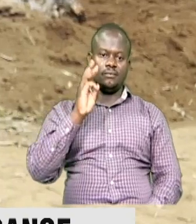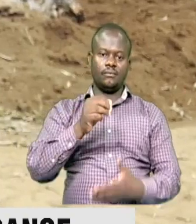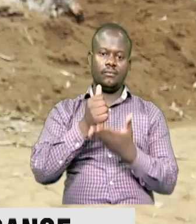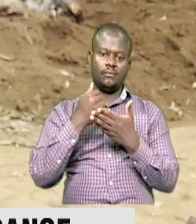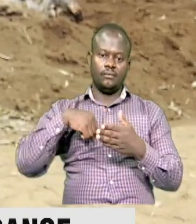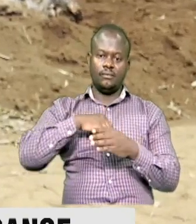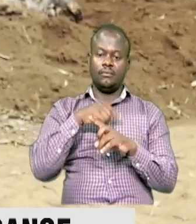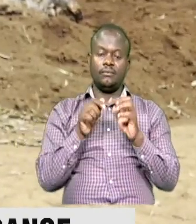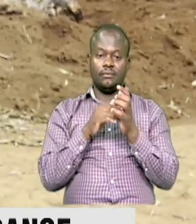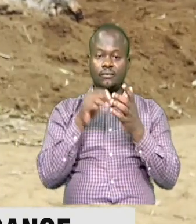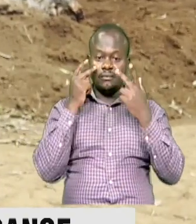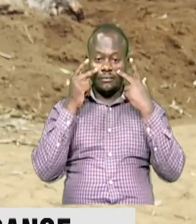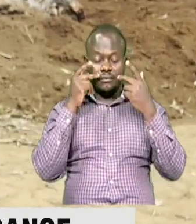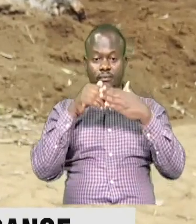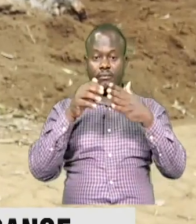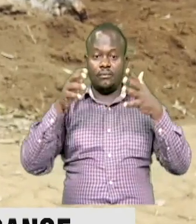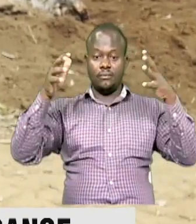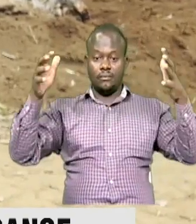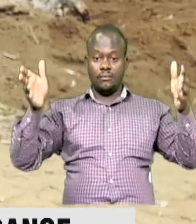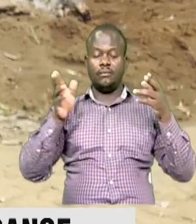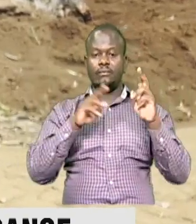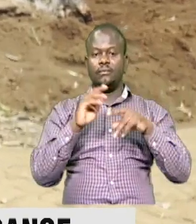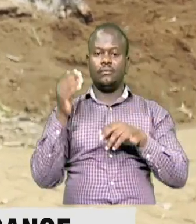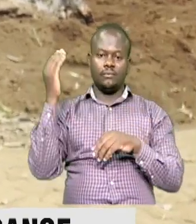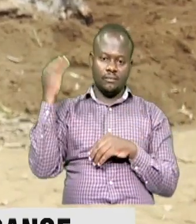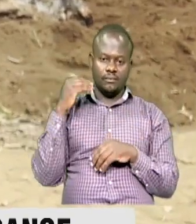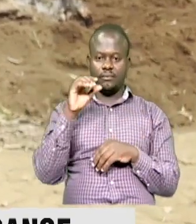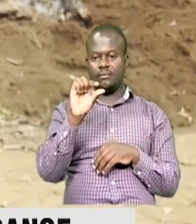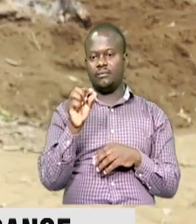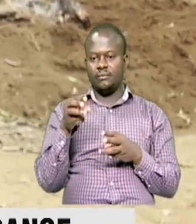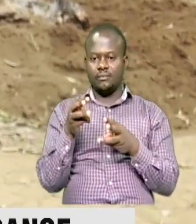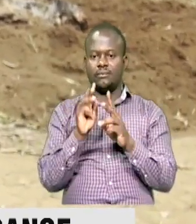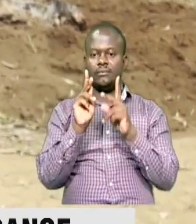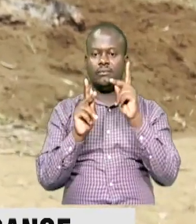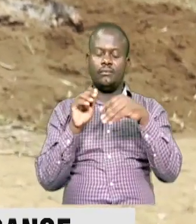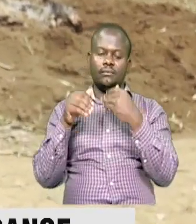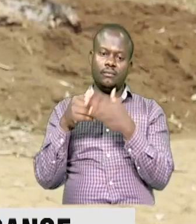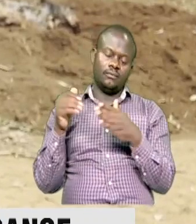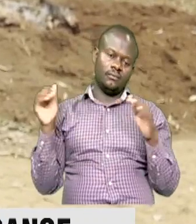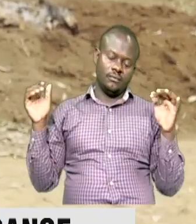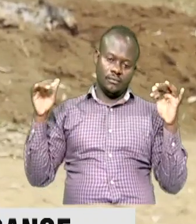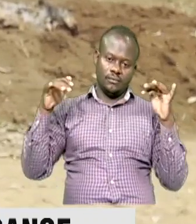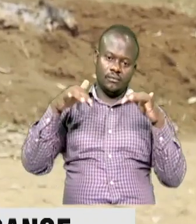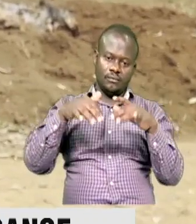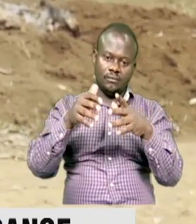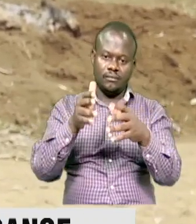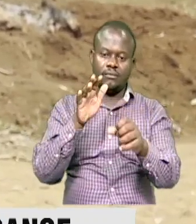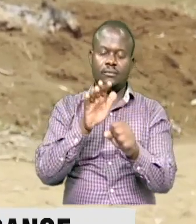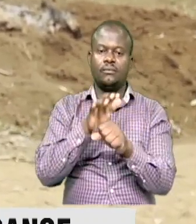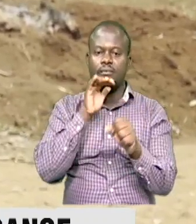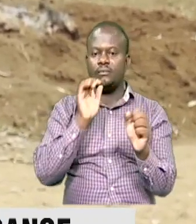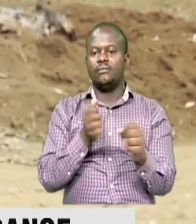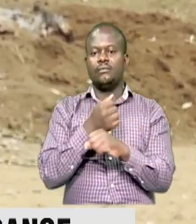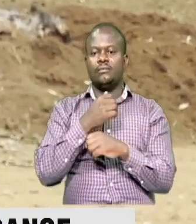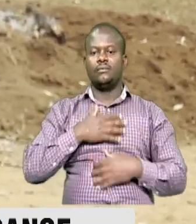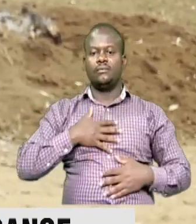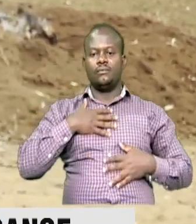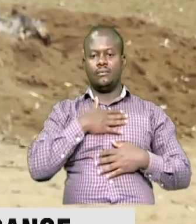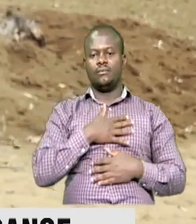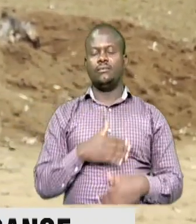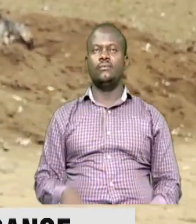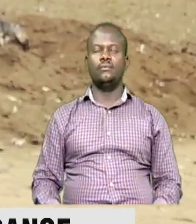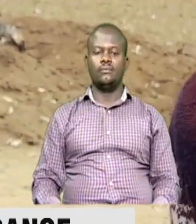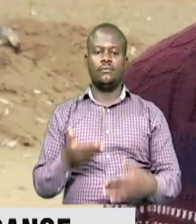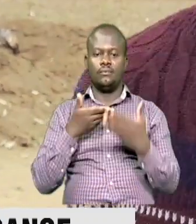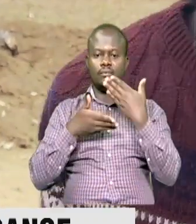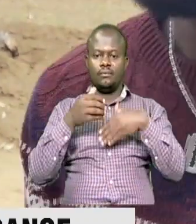yuko cyanagutse ubusanzwe cyari gitoya ku buryo abantu twahuriraga turi benshi tutabashaga kwisanzura reka twugarire